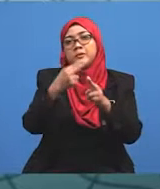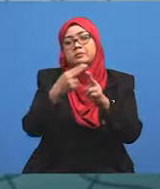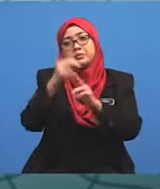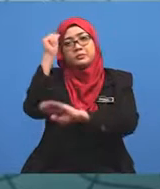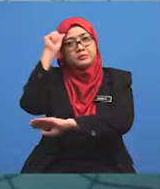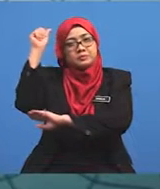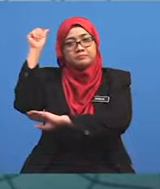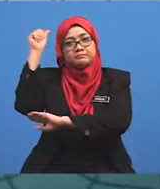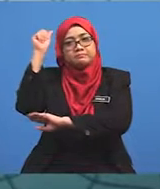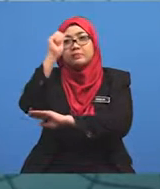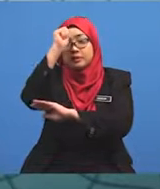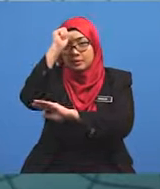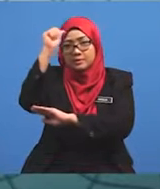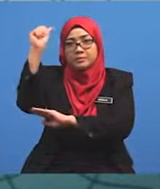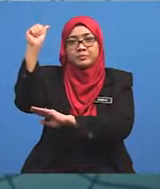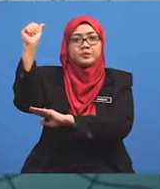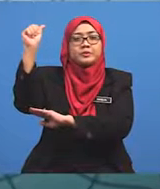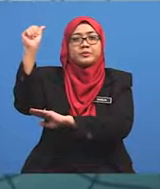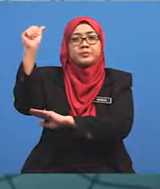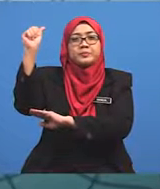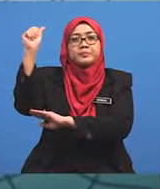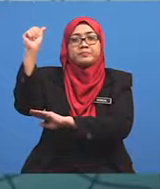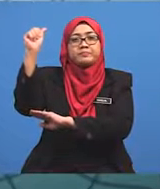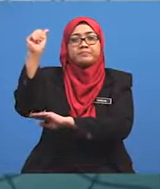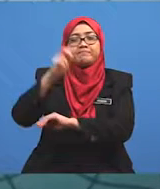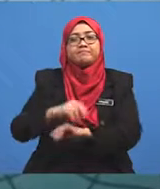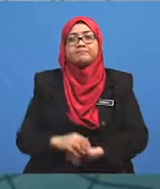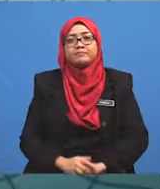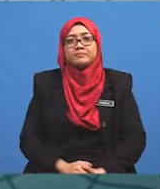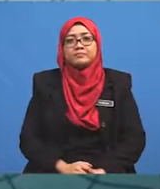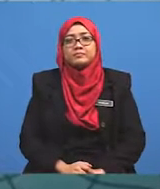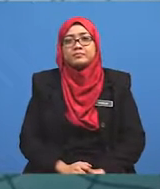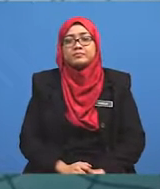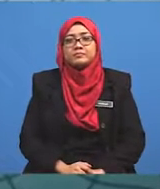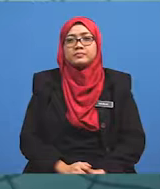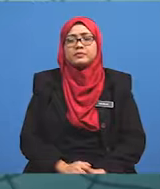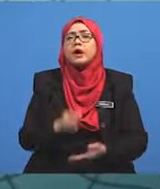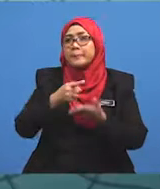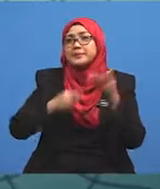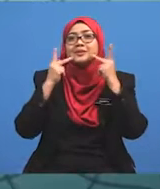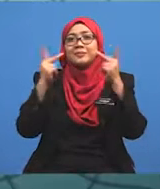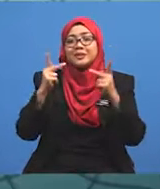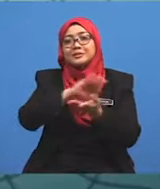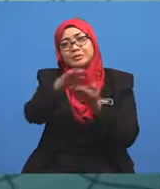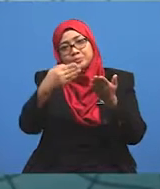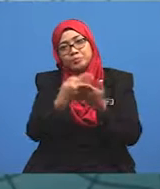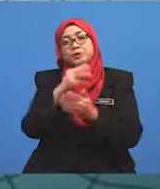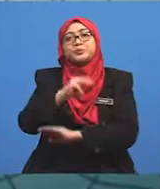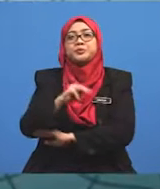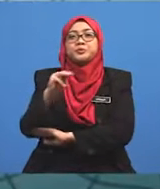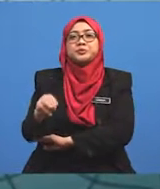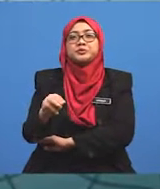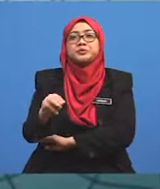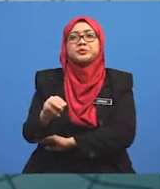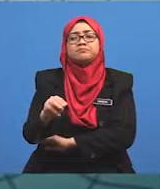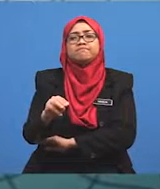Bismillahirrahmanirrahim. Assalamualaikum warahmatullahi wabarakatuh. Apa kabar semua murid-murid? Diharapkan